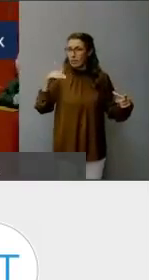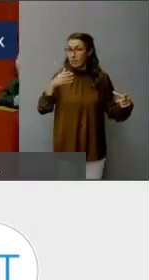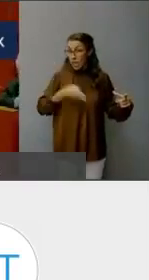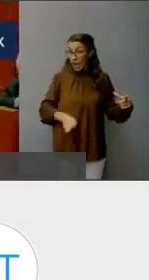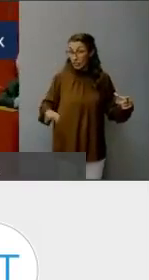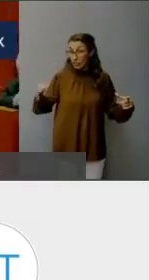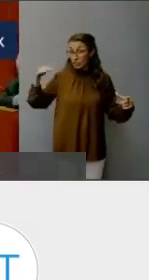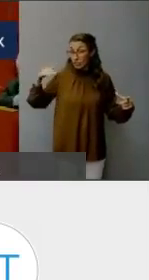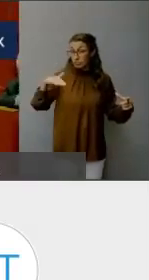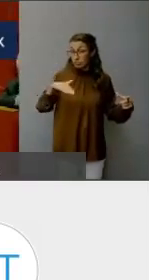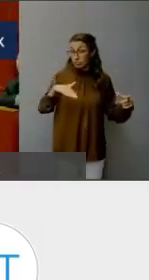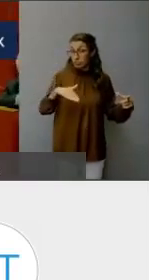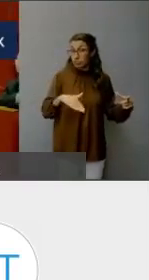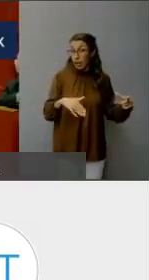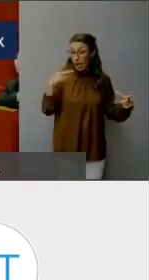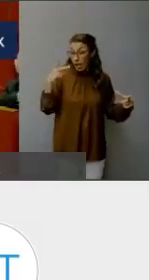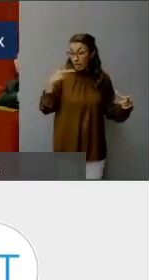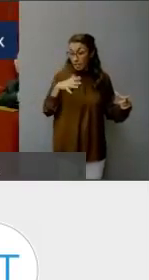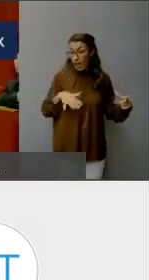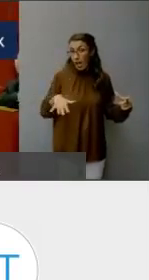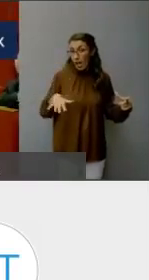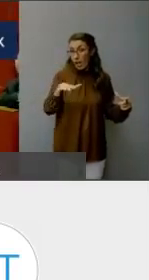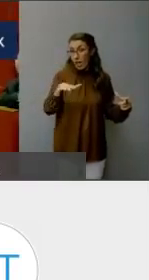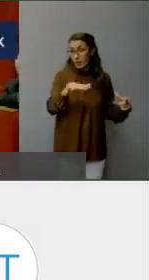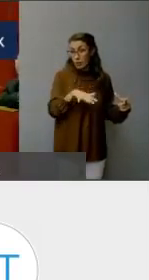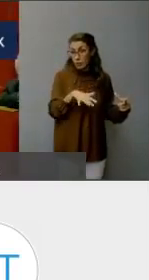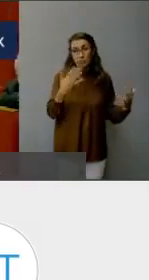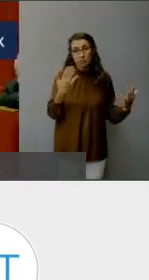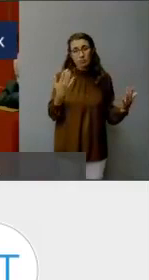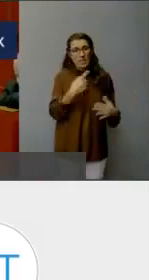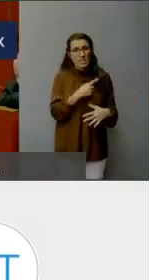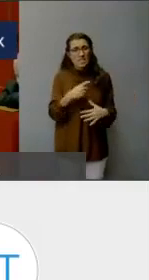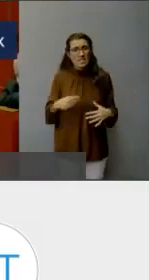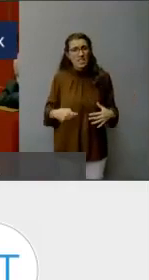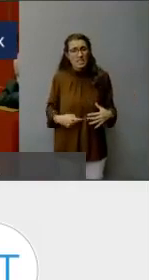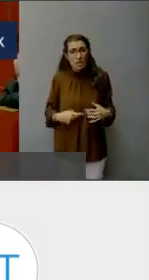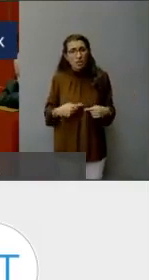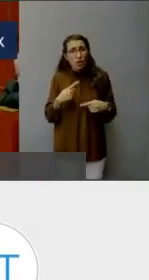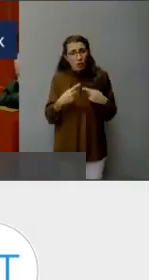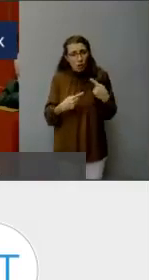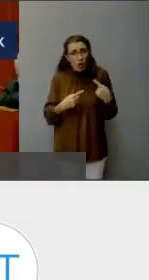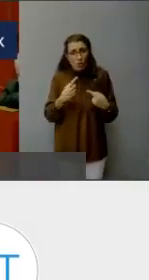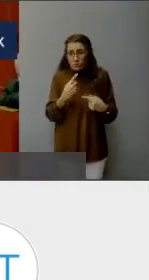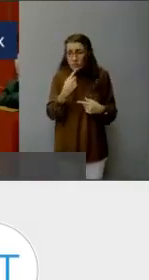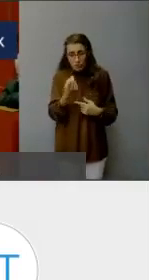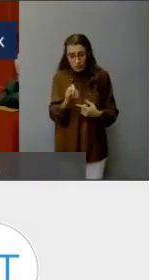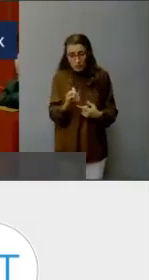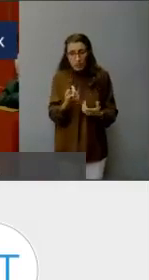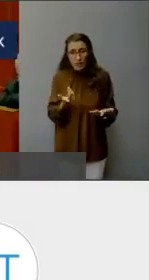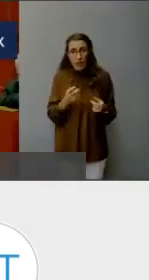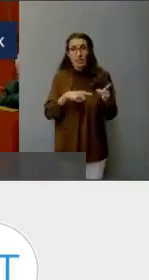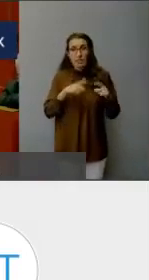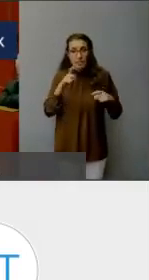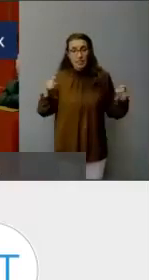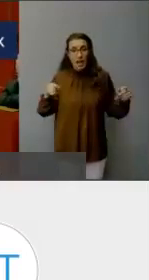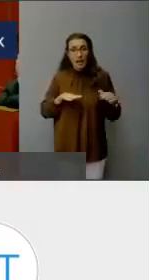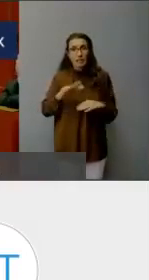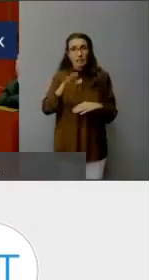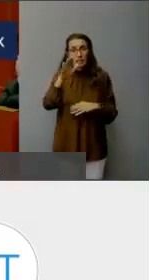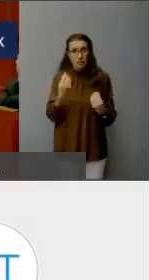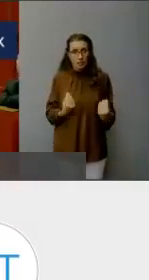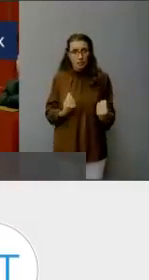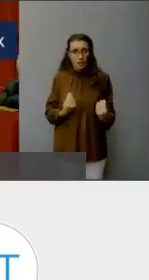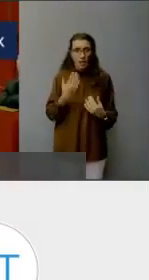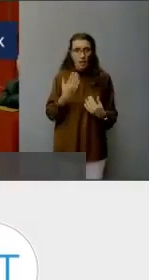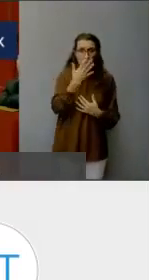in controtendenza quello che ha sempre detto il sindaco continua a dire è che i dati della popolazione residente da febbraio del 2018